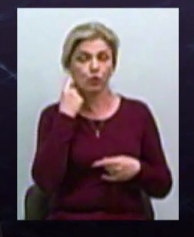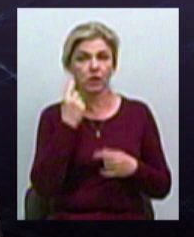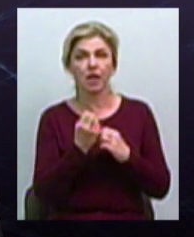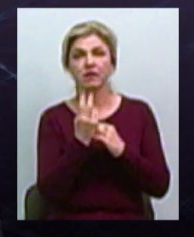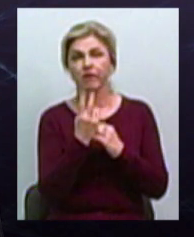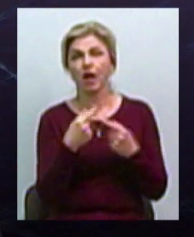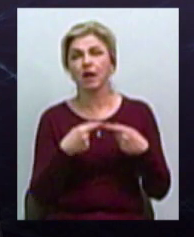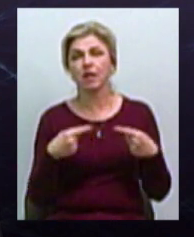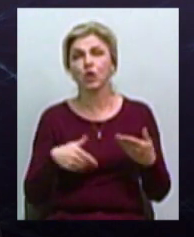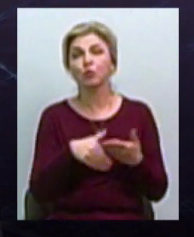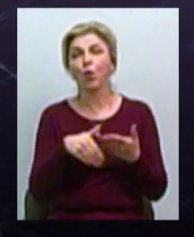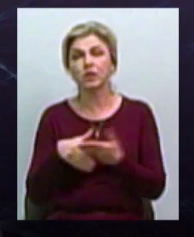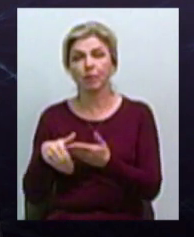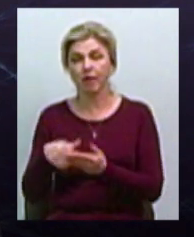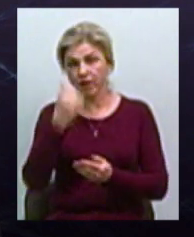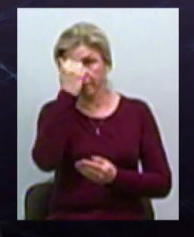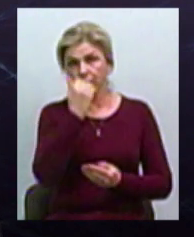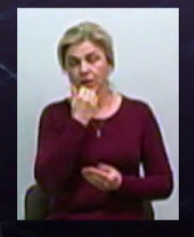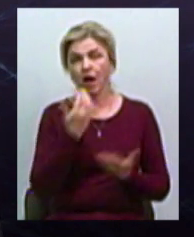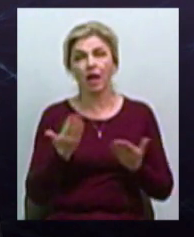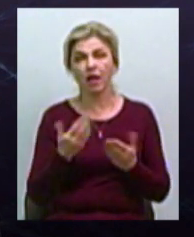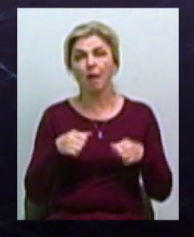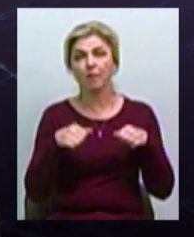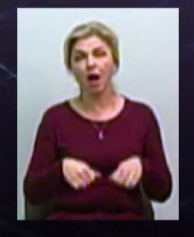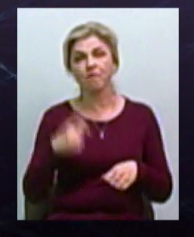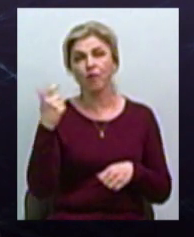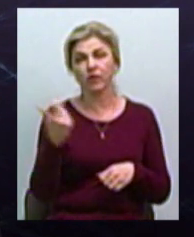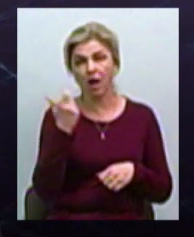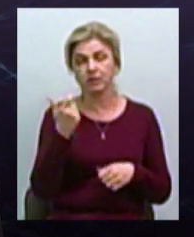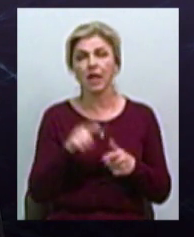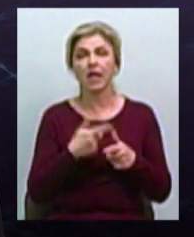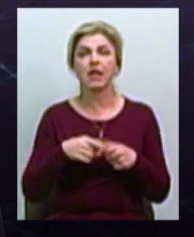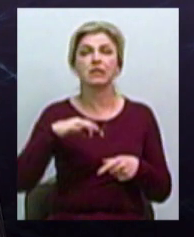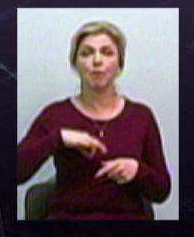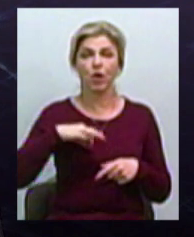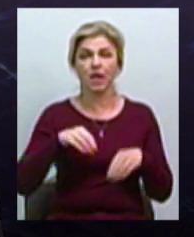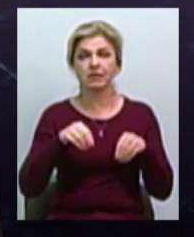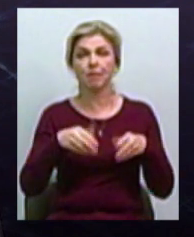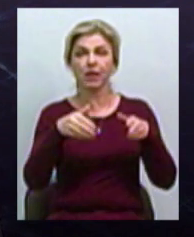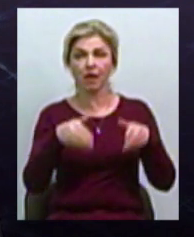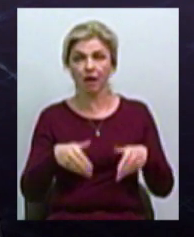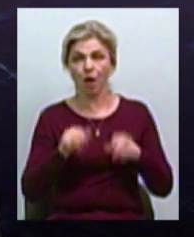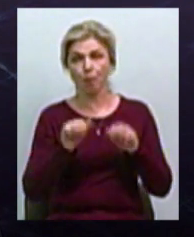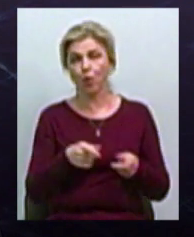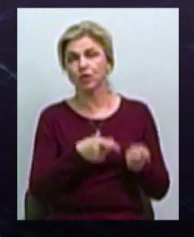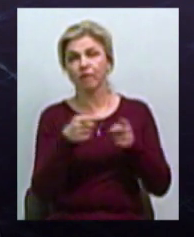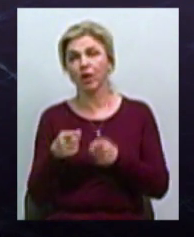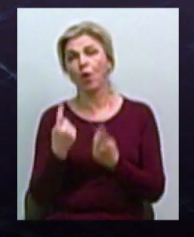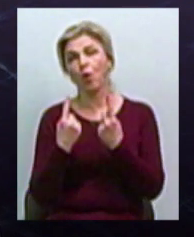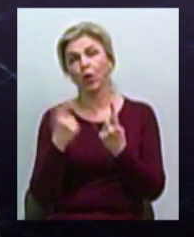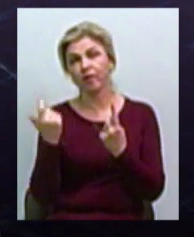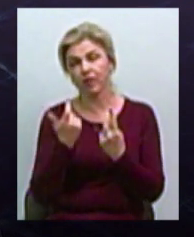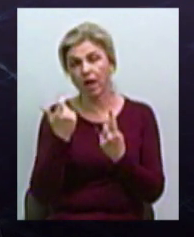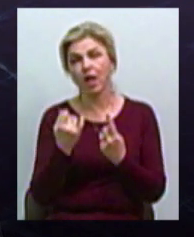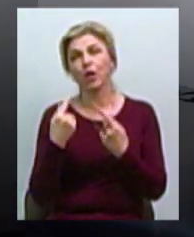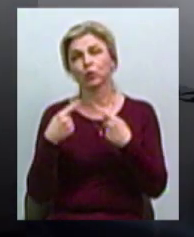різних способів, завдяки яким сьогодні право власності або тривалого використання земельної ділянки може перейти від одного власника там, до нового